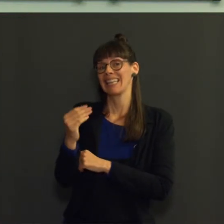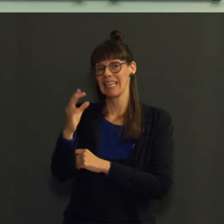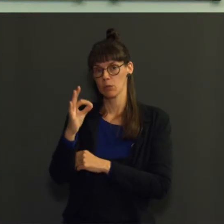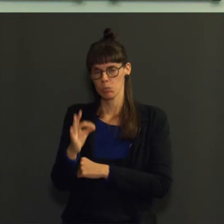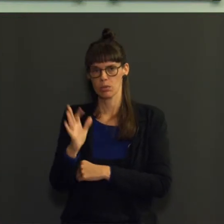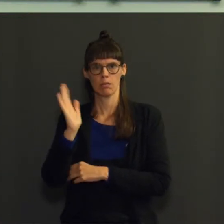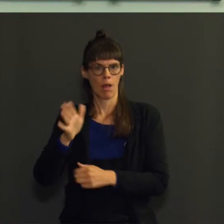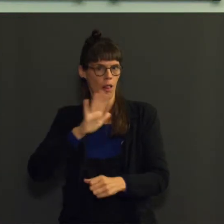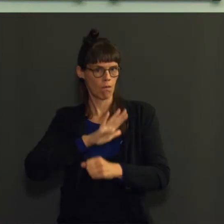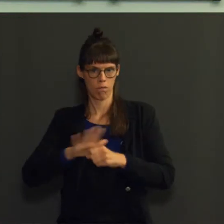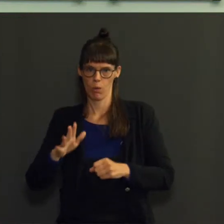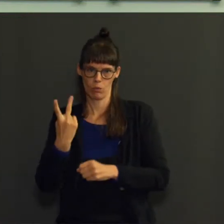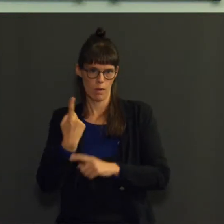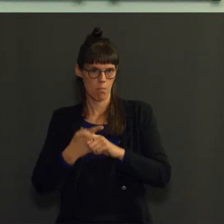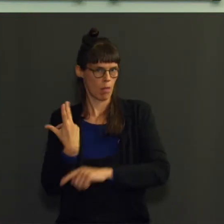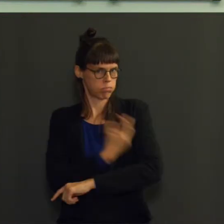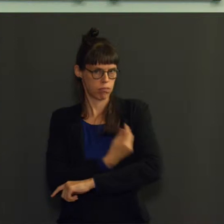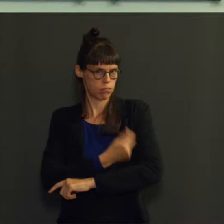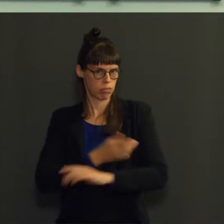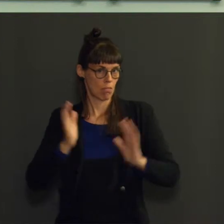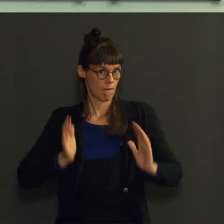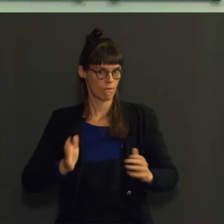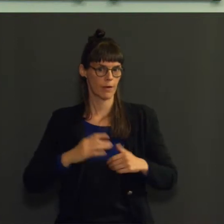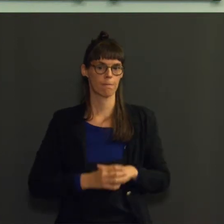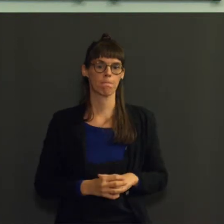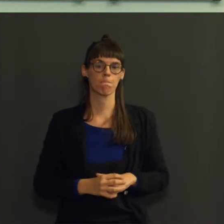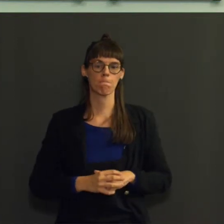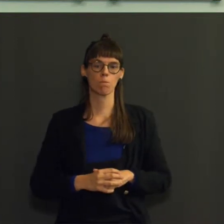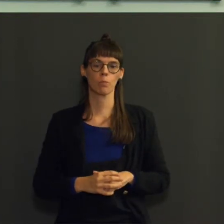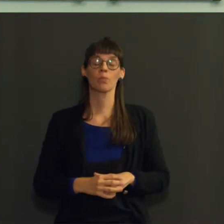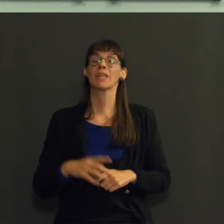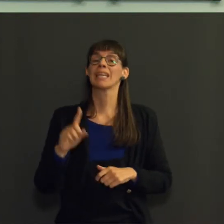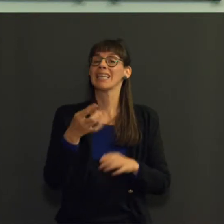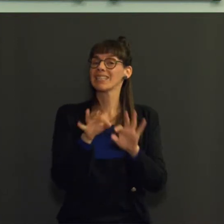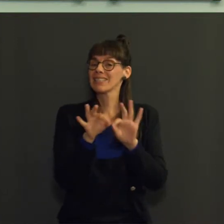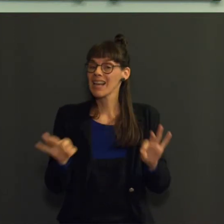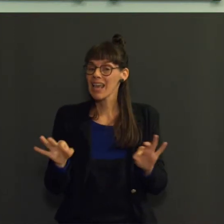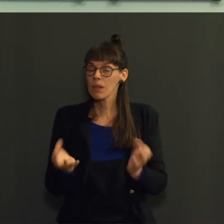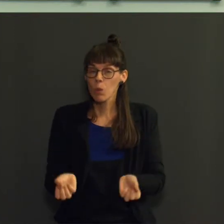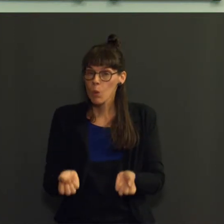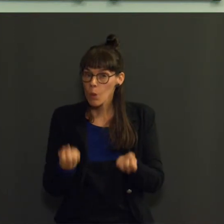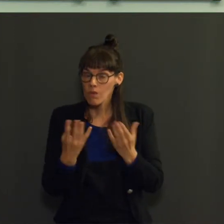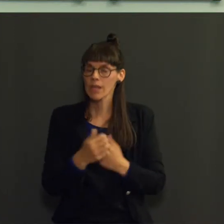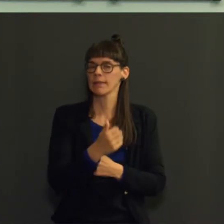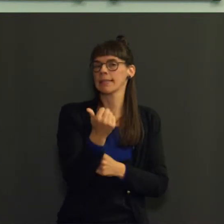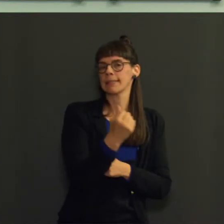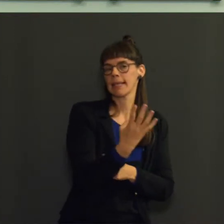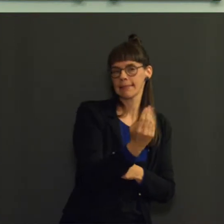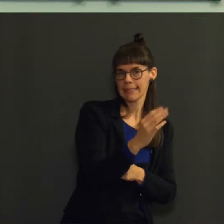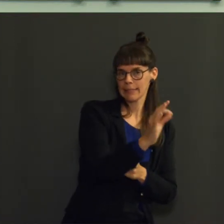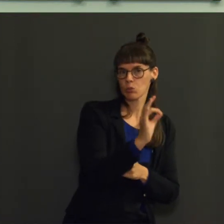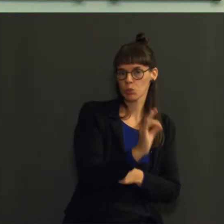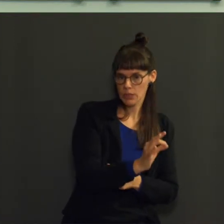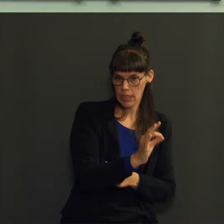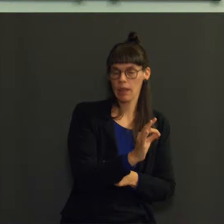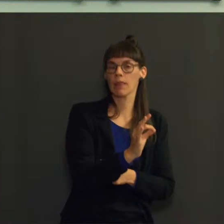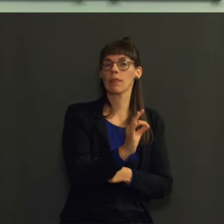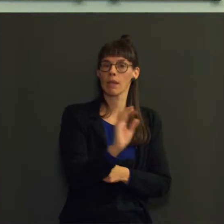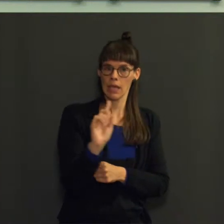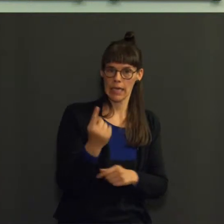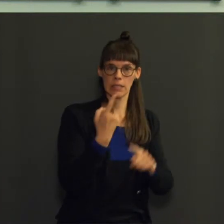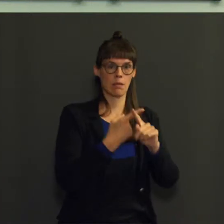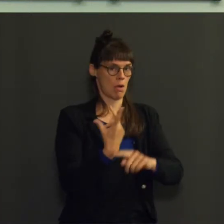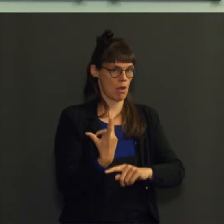reeds volledig gevaccineerd. In de eerste lijn was dit respectievelijk 97% voor de